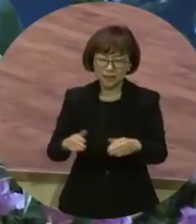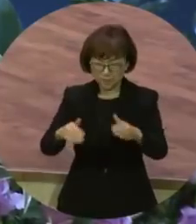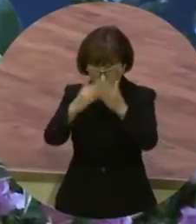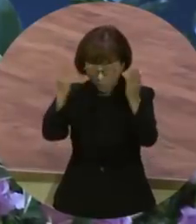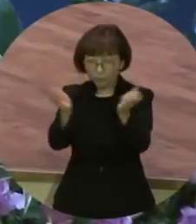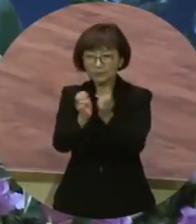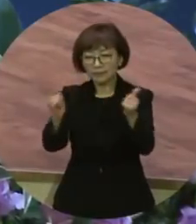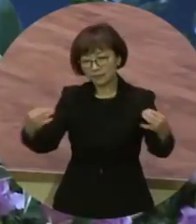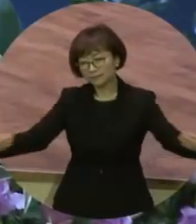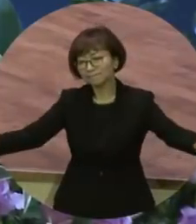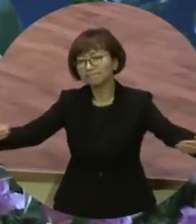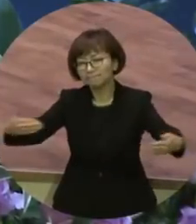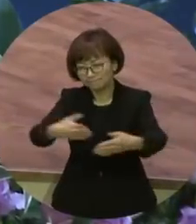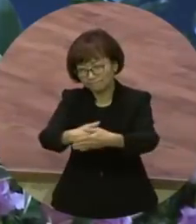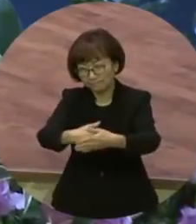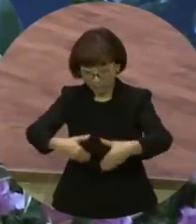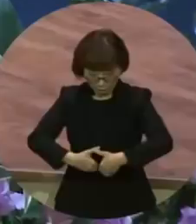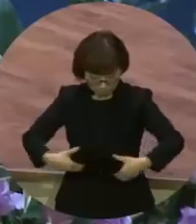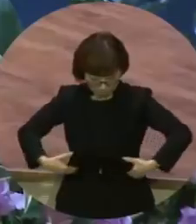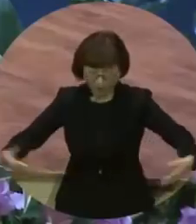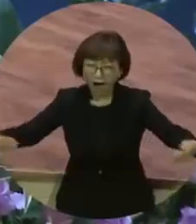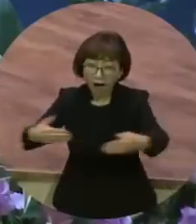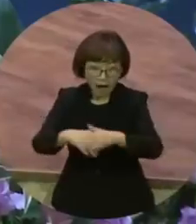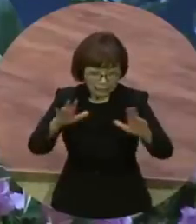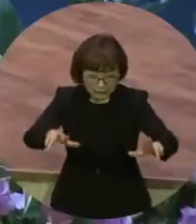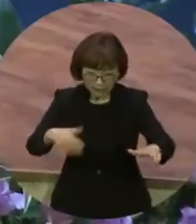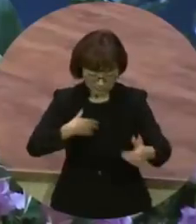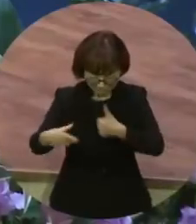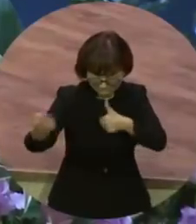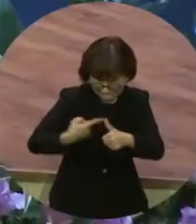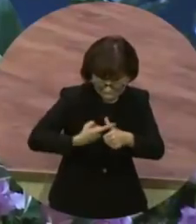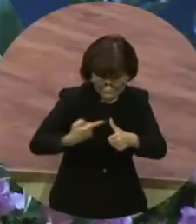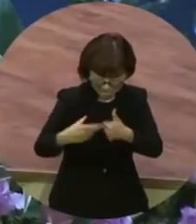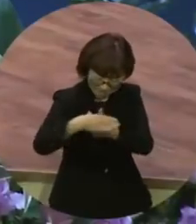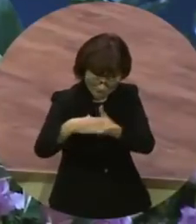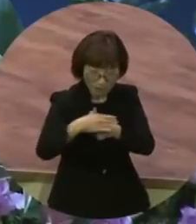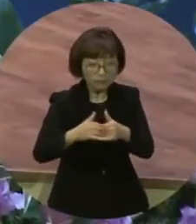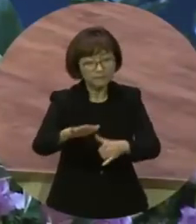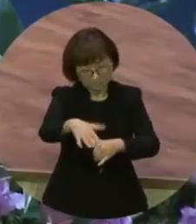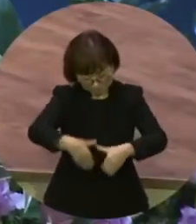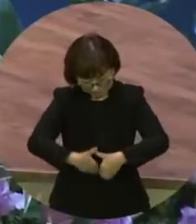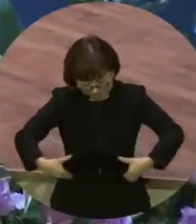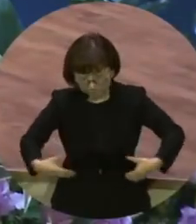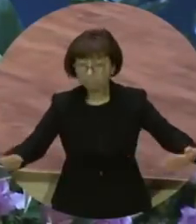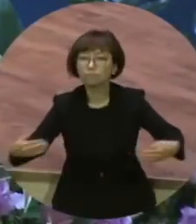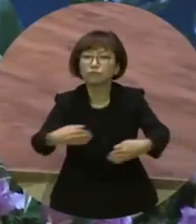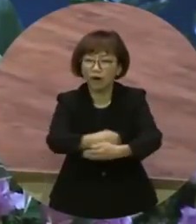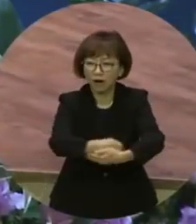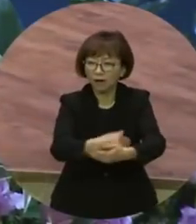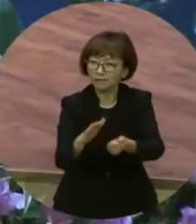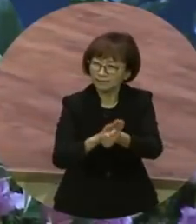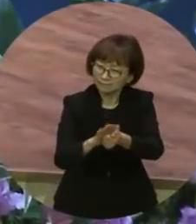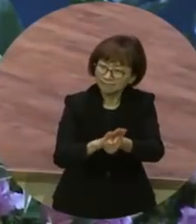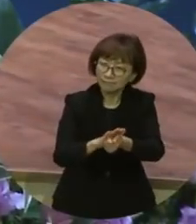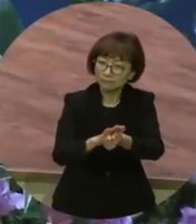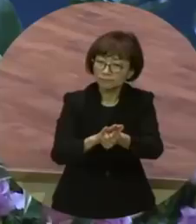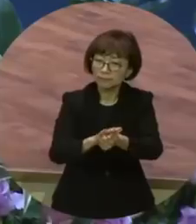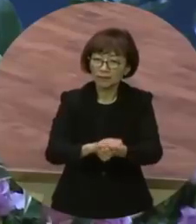모든 사람을 품었어요. 지금 자기를 적대시하고 비난하는 사람도 품었어요. 여러분 그게 최고